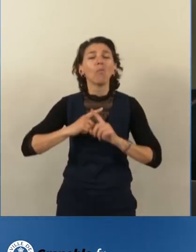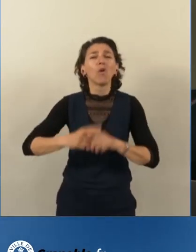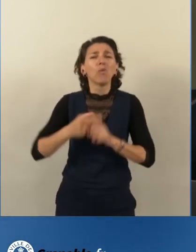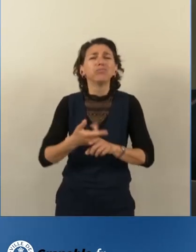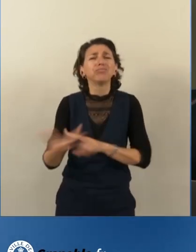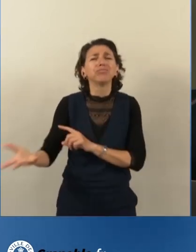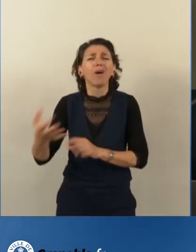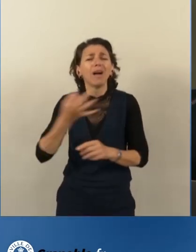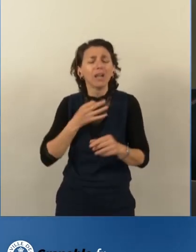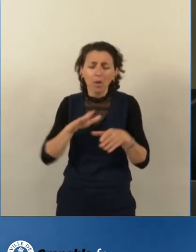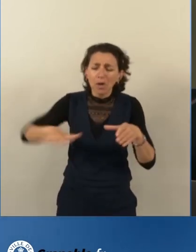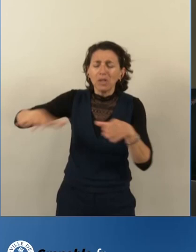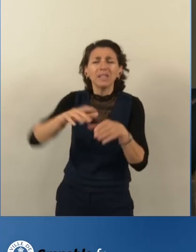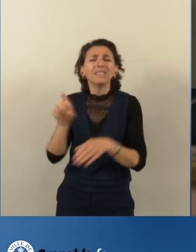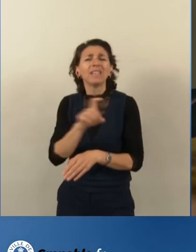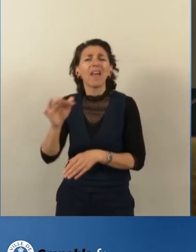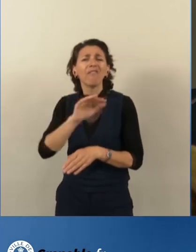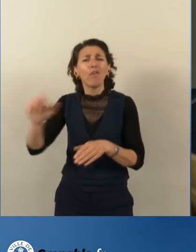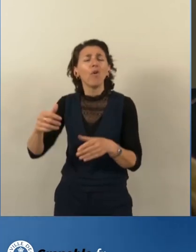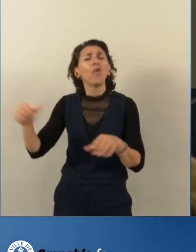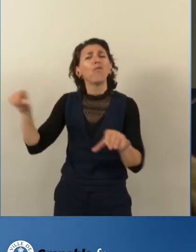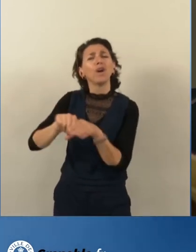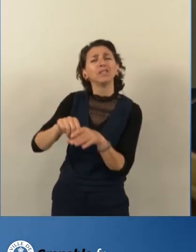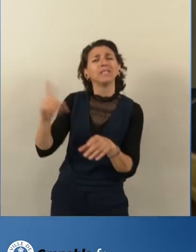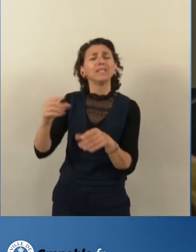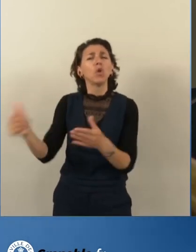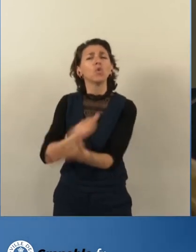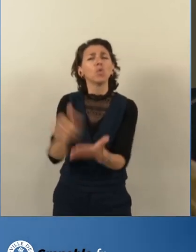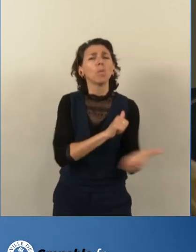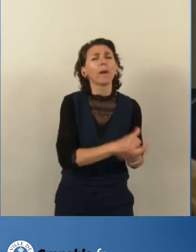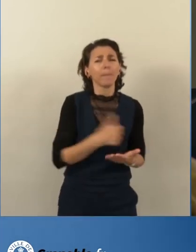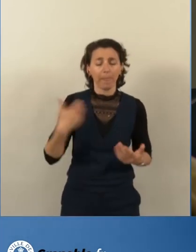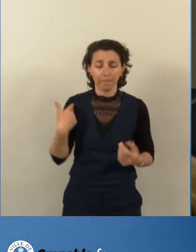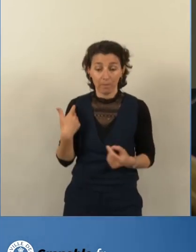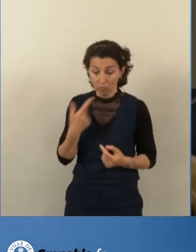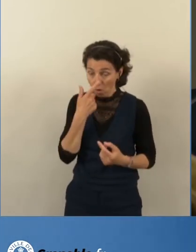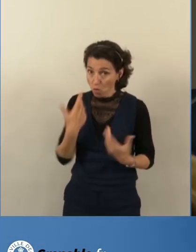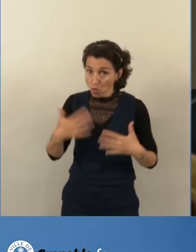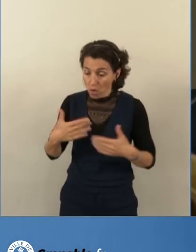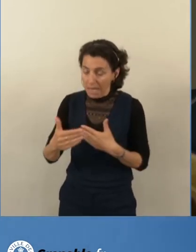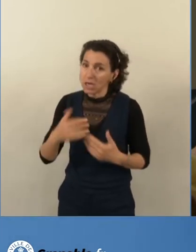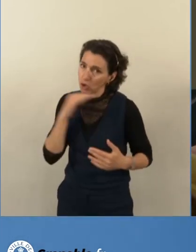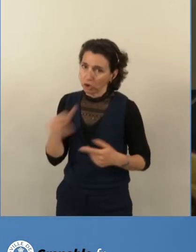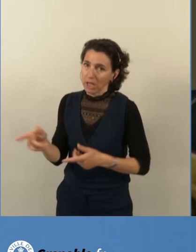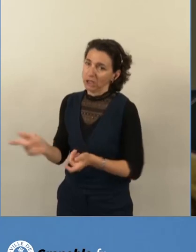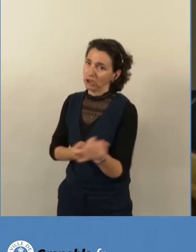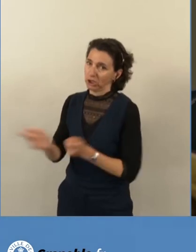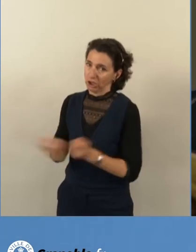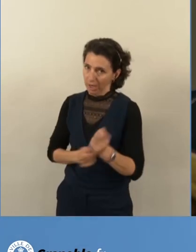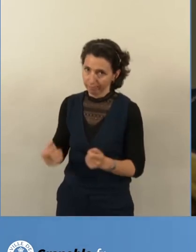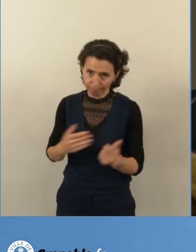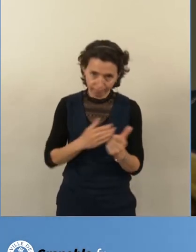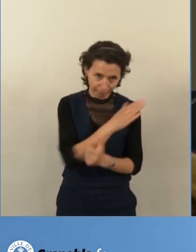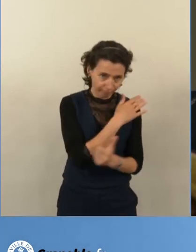la ZF au plus tôt et je pense que là il est urgent de s'en occuper deuxième point